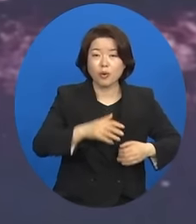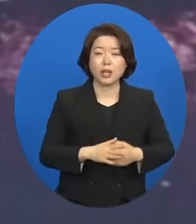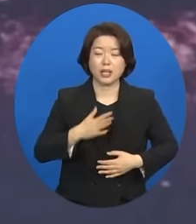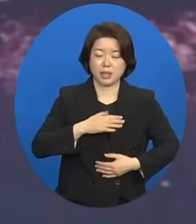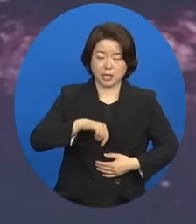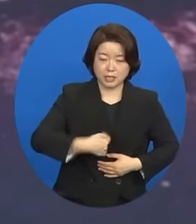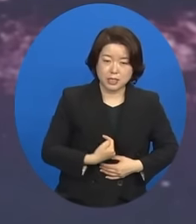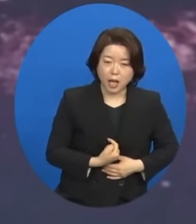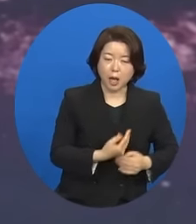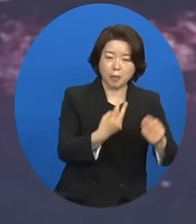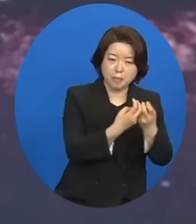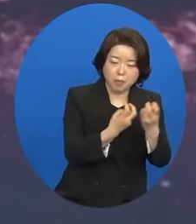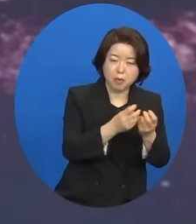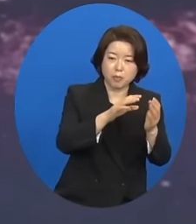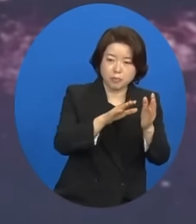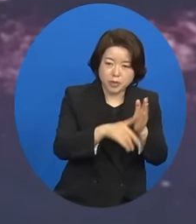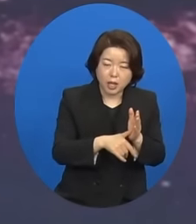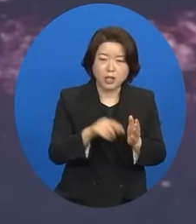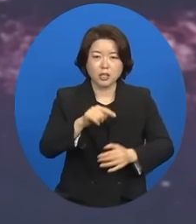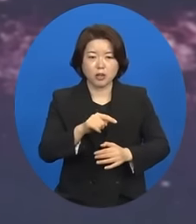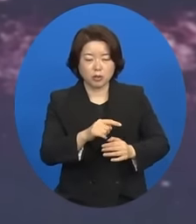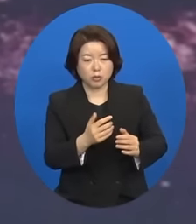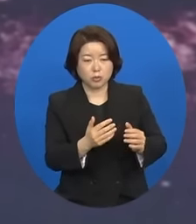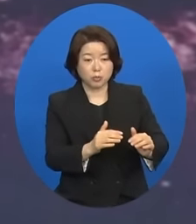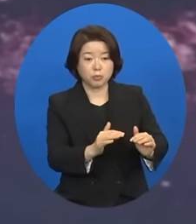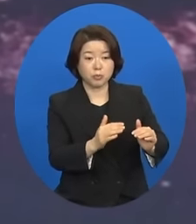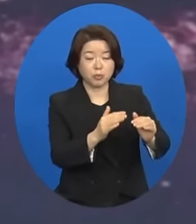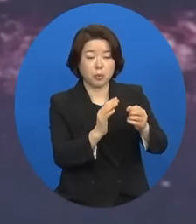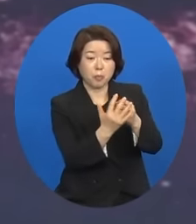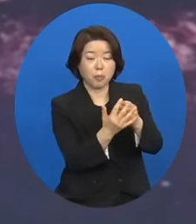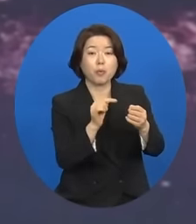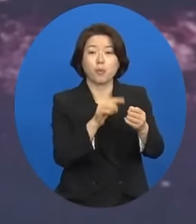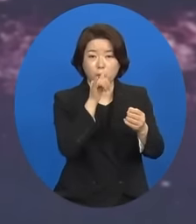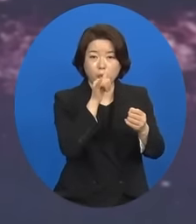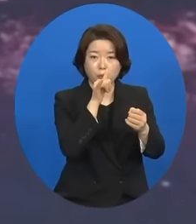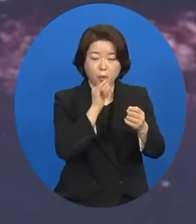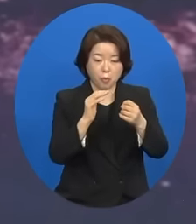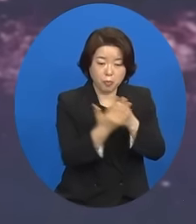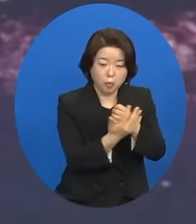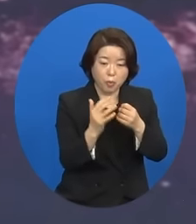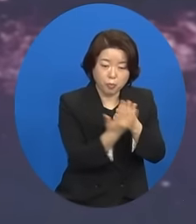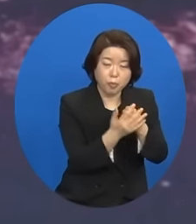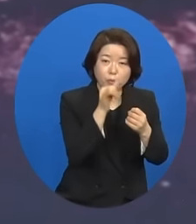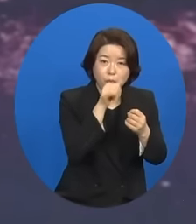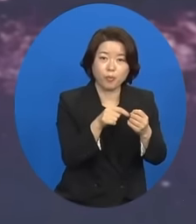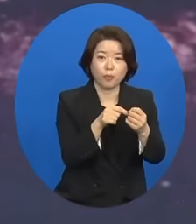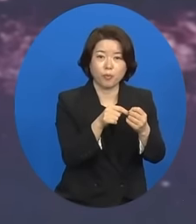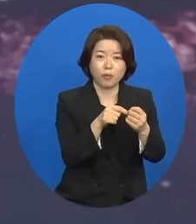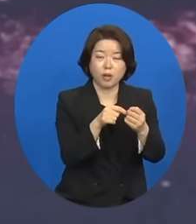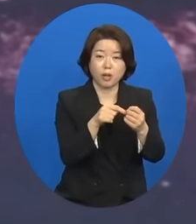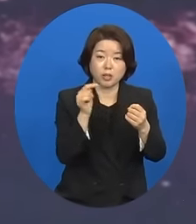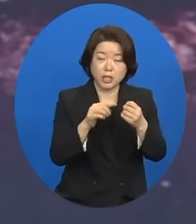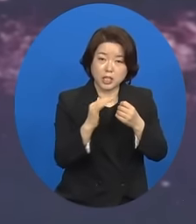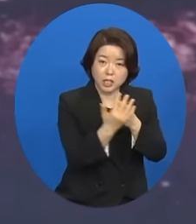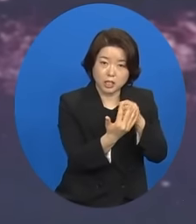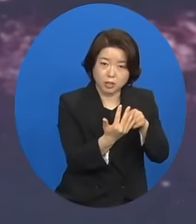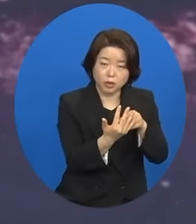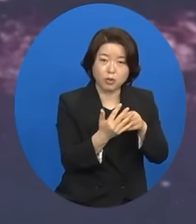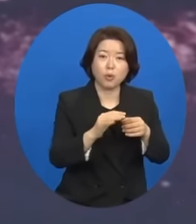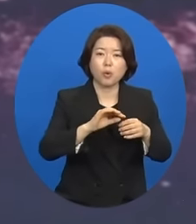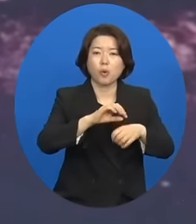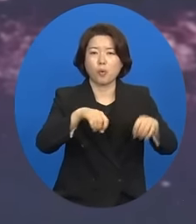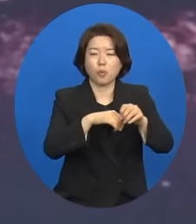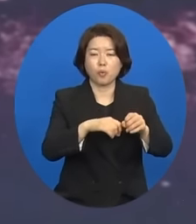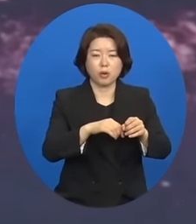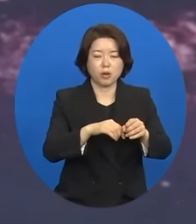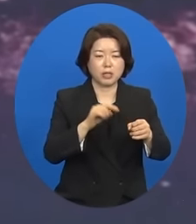때와 방법과 계획을 밝게 하는 것이죠 그래서 우리를 보호하는 것인데 말씀드린 대로 그것은 오히려 죽지